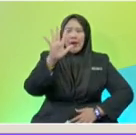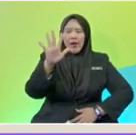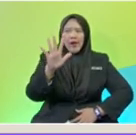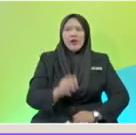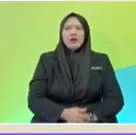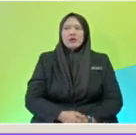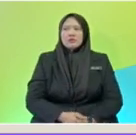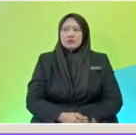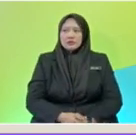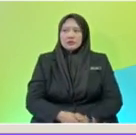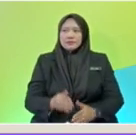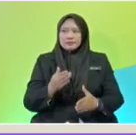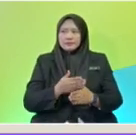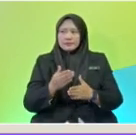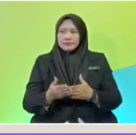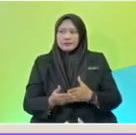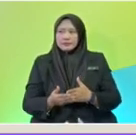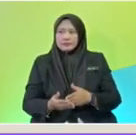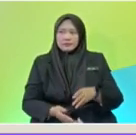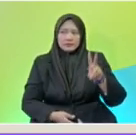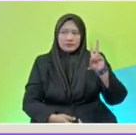hidangan kedua oke